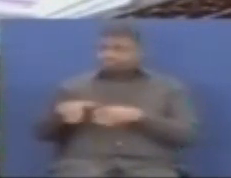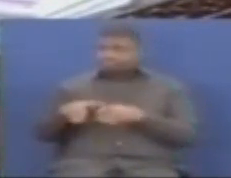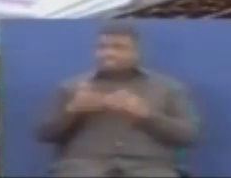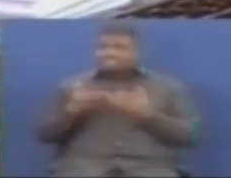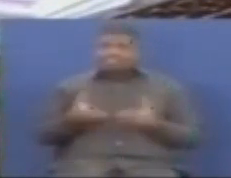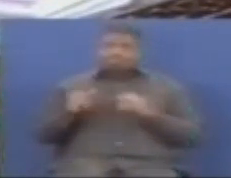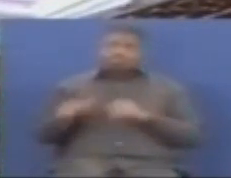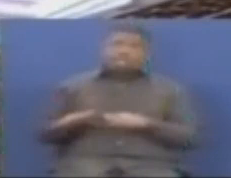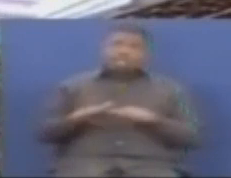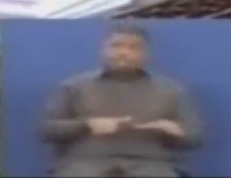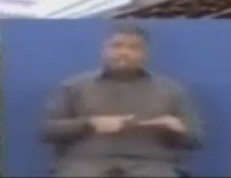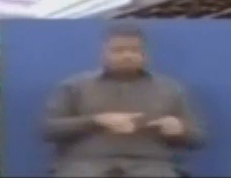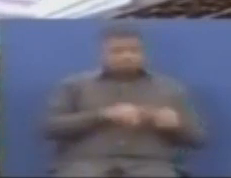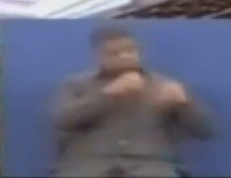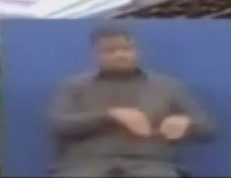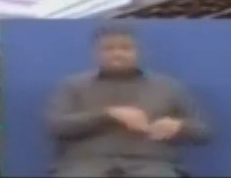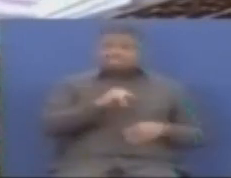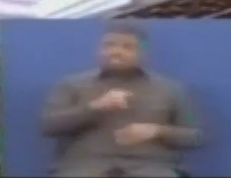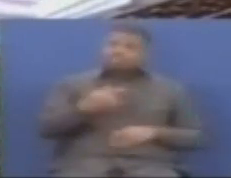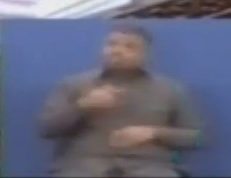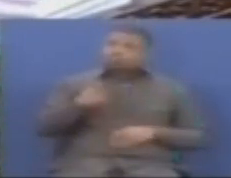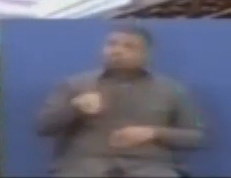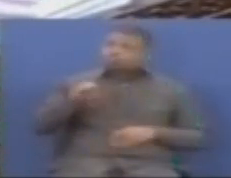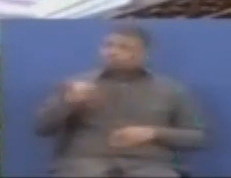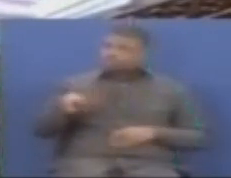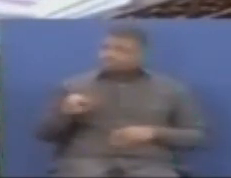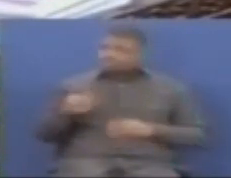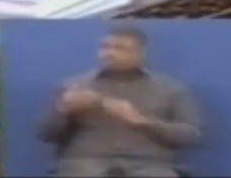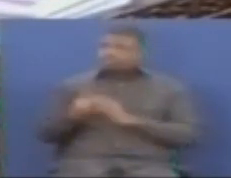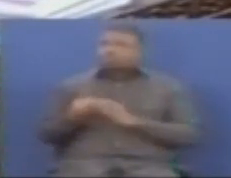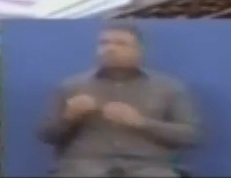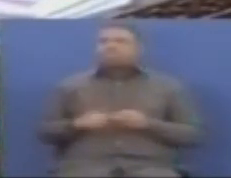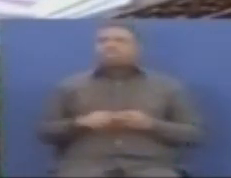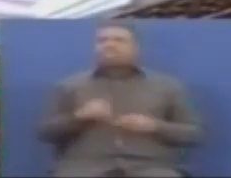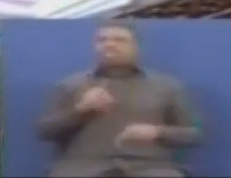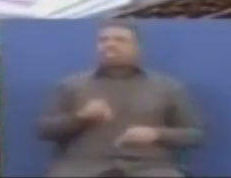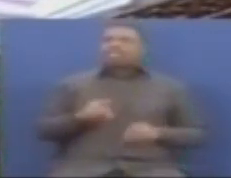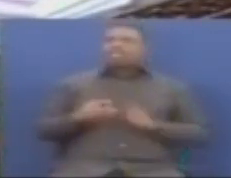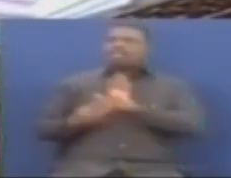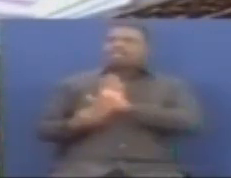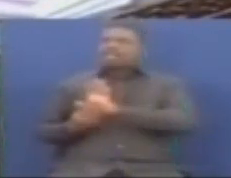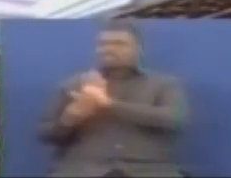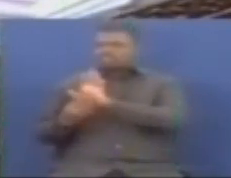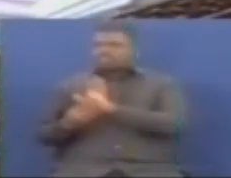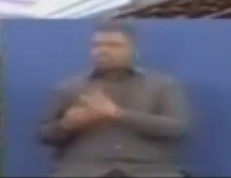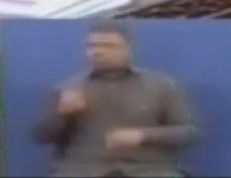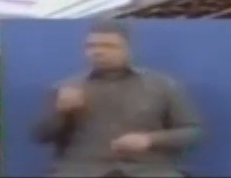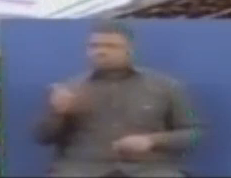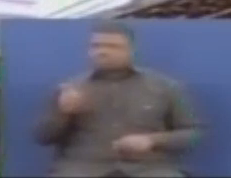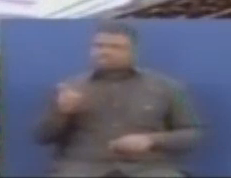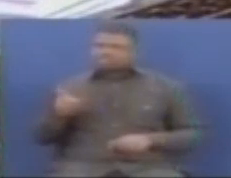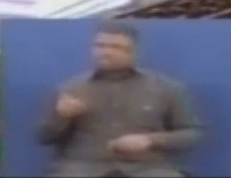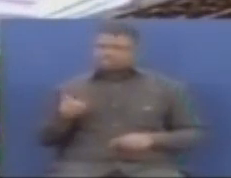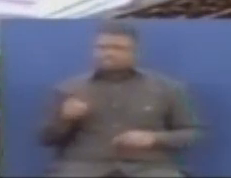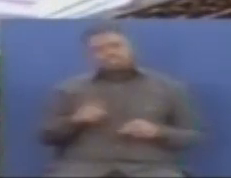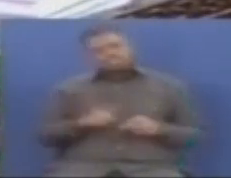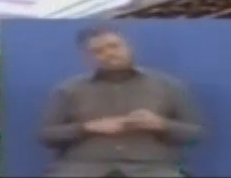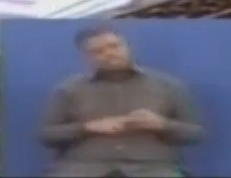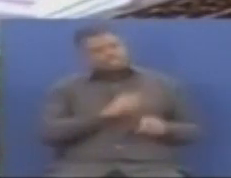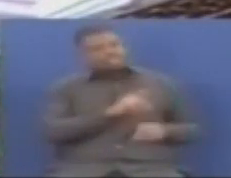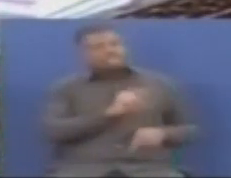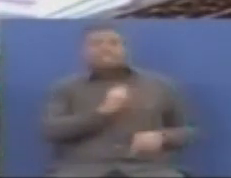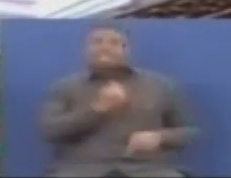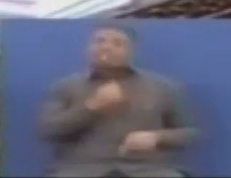wadogo eneo la Kidilifu na Itumbi pamoja na K9 kule Kageita pamoja na Dilifu na Society kule